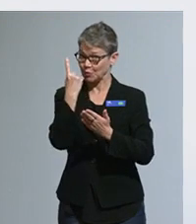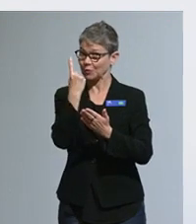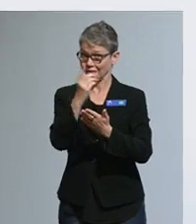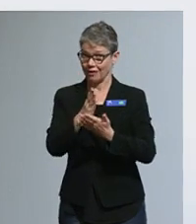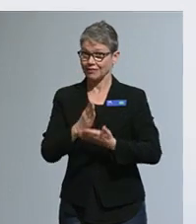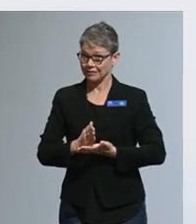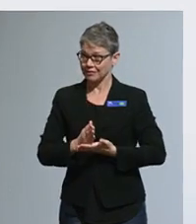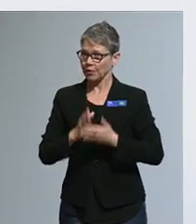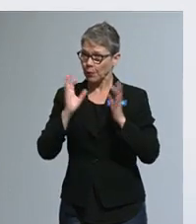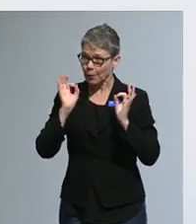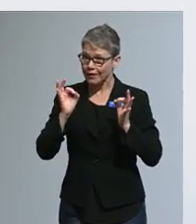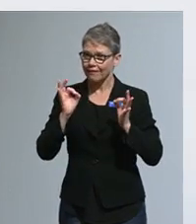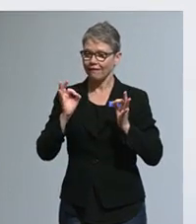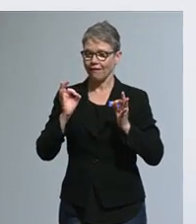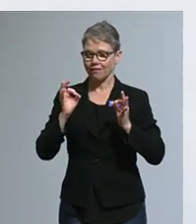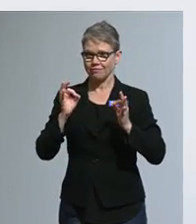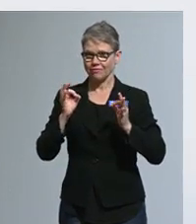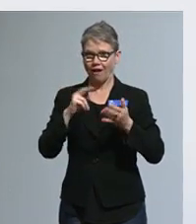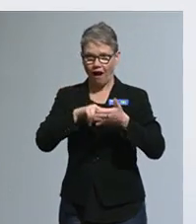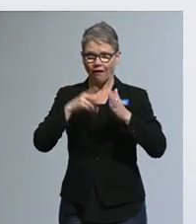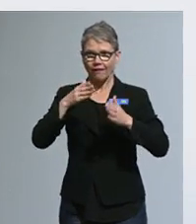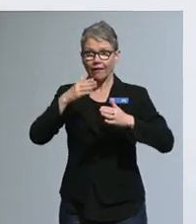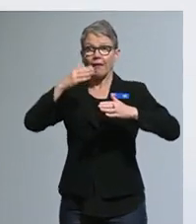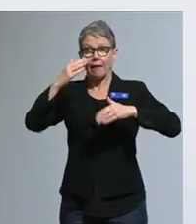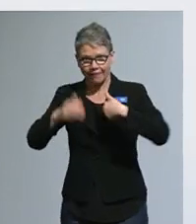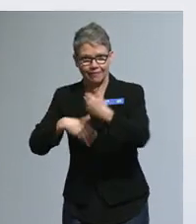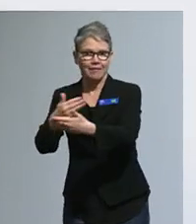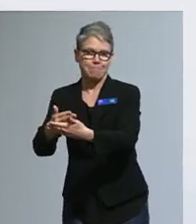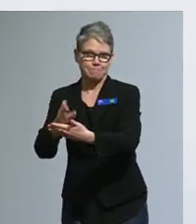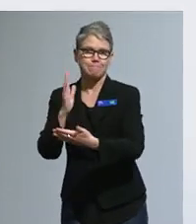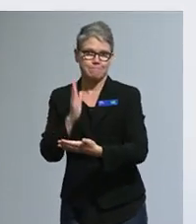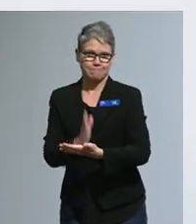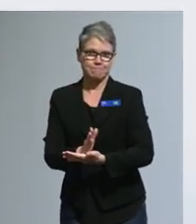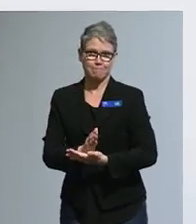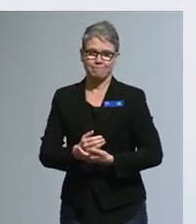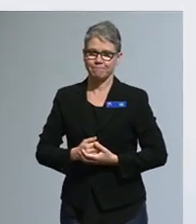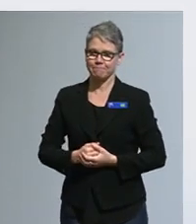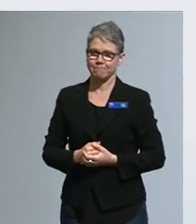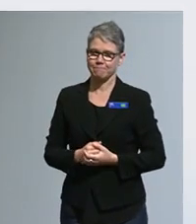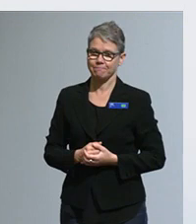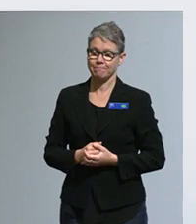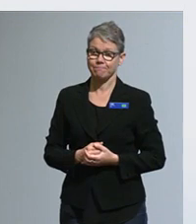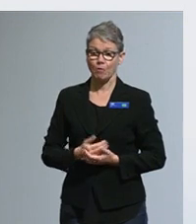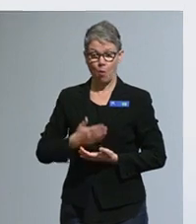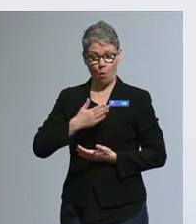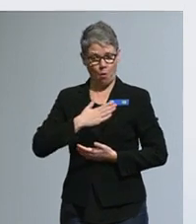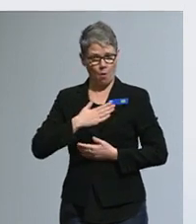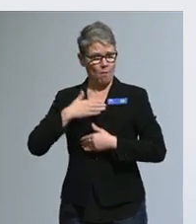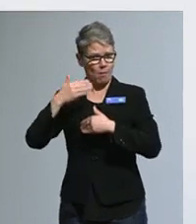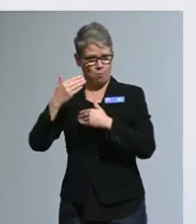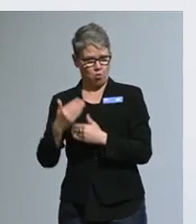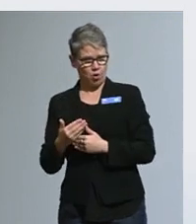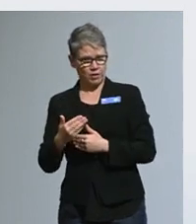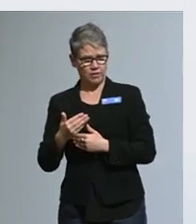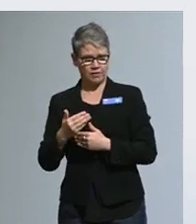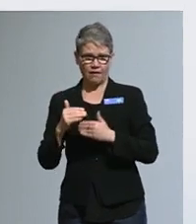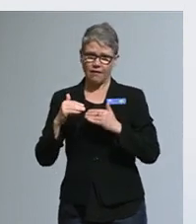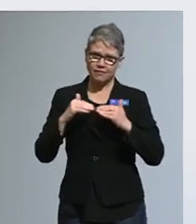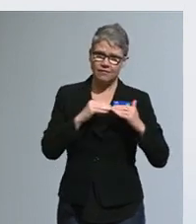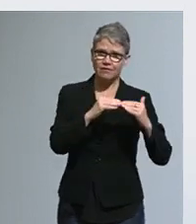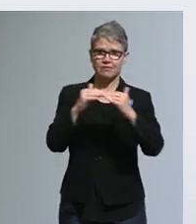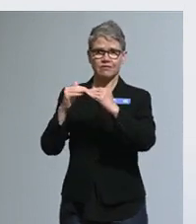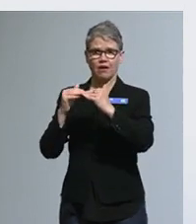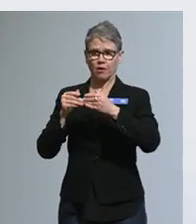saadaan tätä hanketta vietyä eteenpäin. Omalta osaltani tasa-arvo, yhdenvertaisuus ja